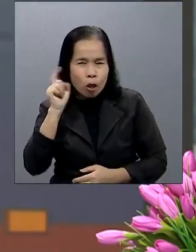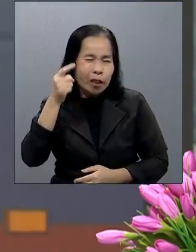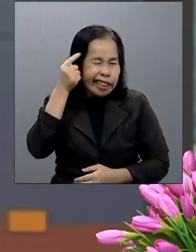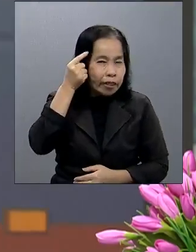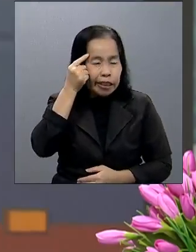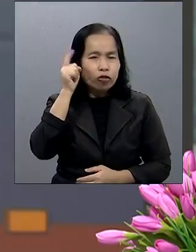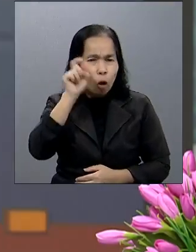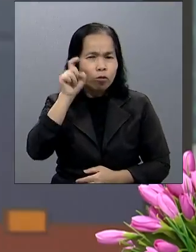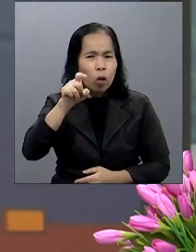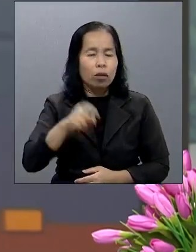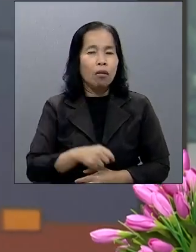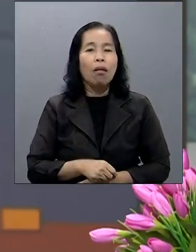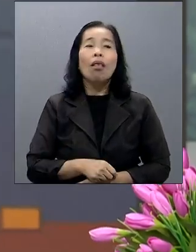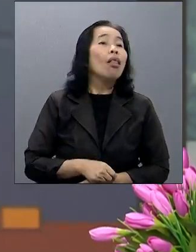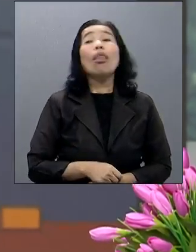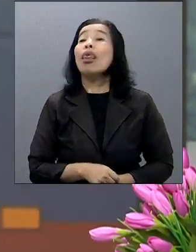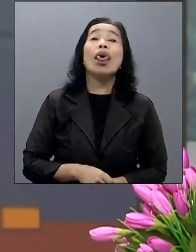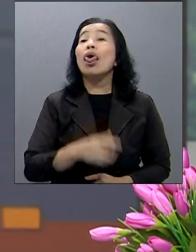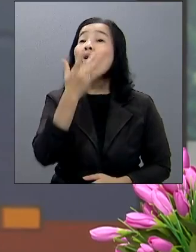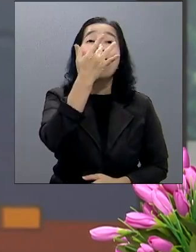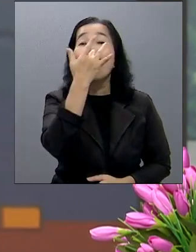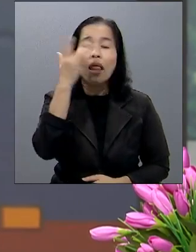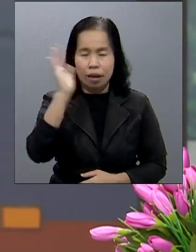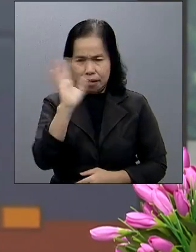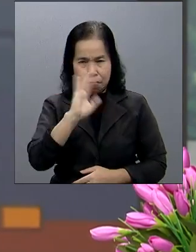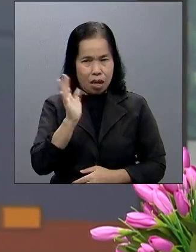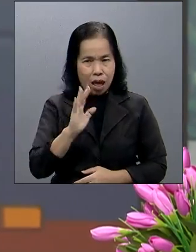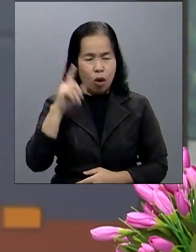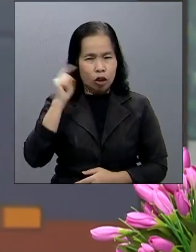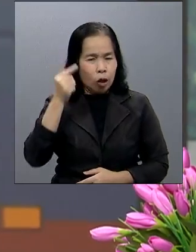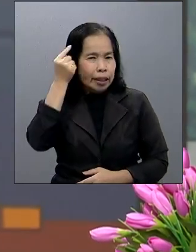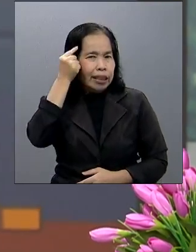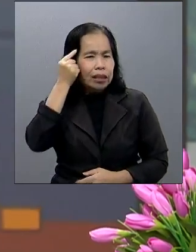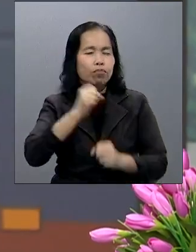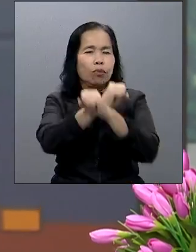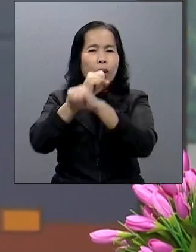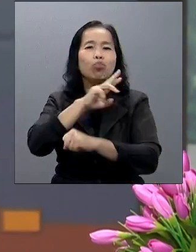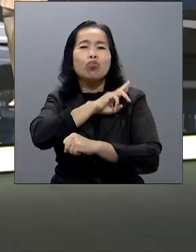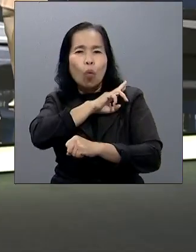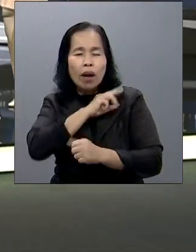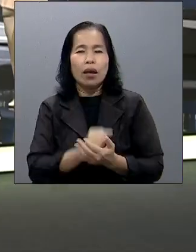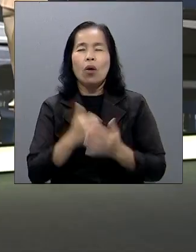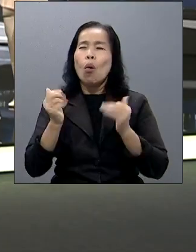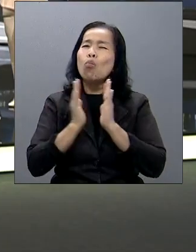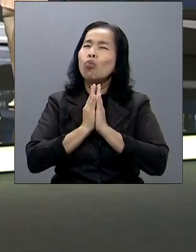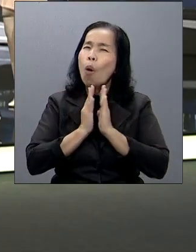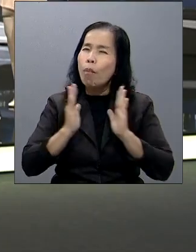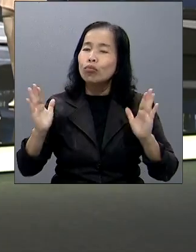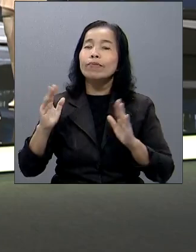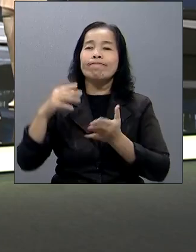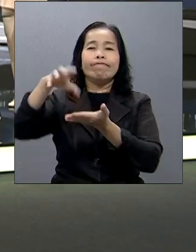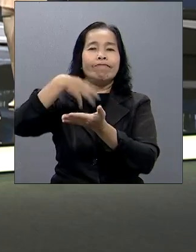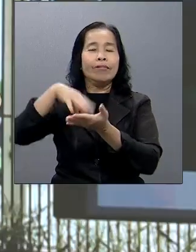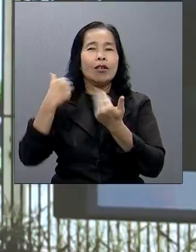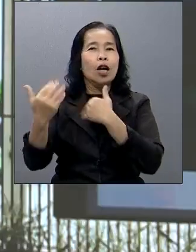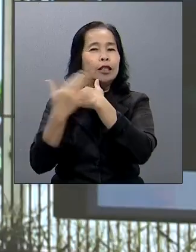บอกใช่มั้ยฮะต้องไม่ไว้ใจต้องระวังระแวกบ่อยๆนะครับก็จะได้ปลอดภัยกับตัวเองว ัน นี้ขอบคุณพี่ยุ้ยแล้วก็ร้องทุกข์ลงใต้นี้นะครับ ยินดี